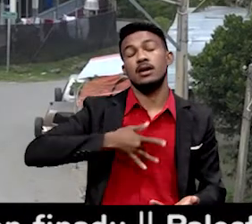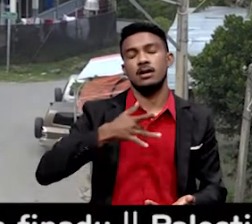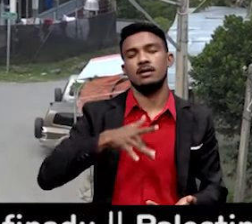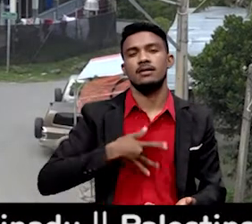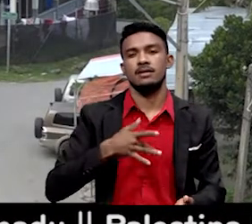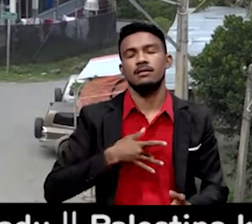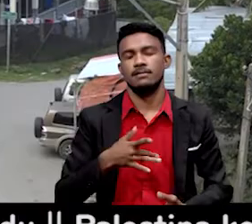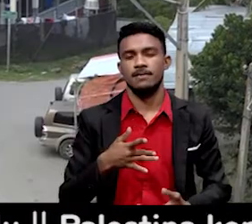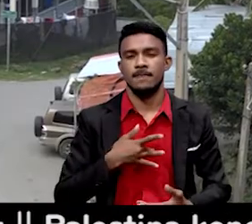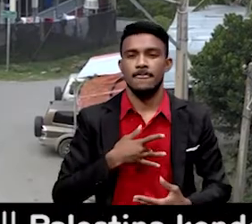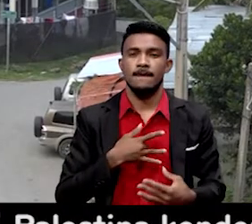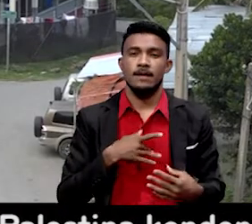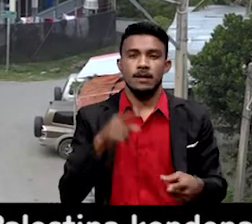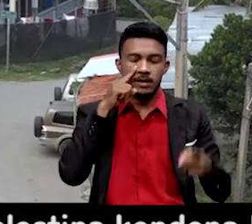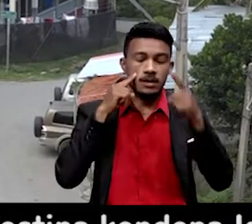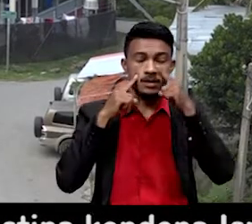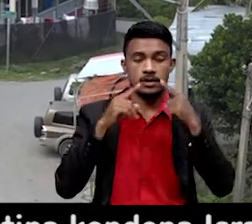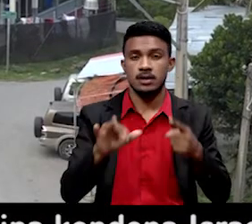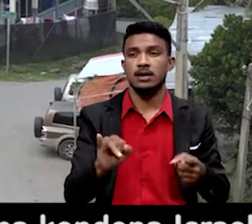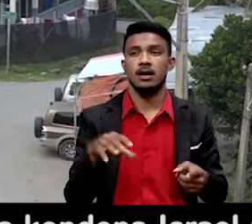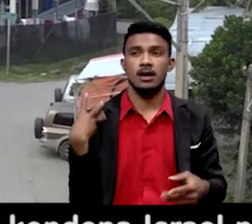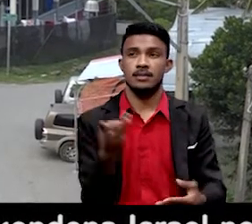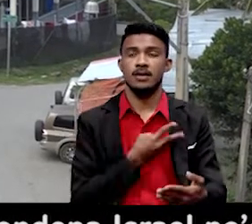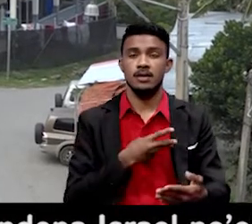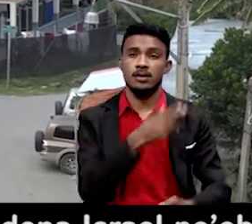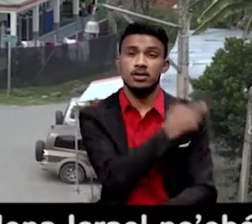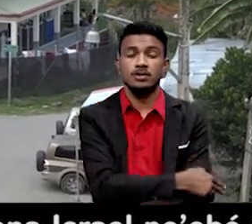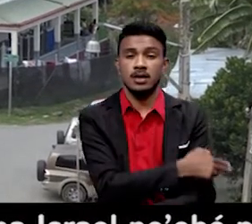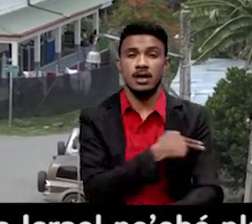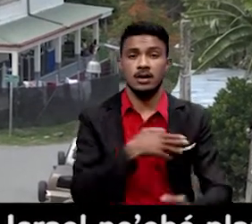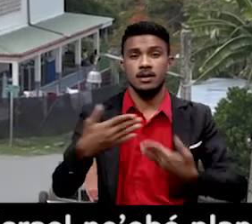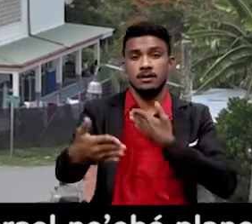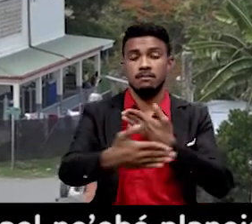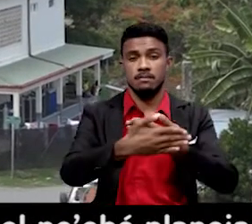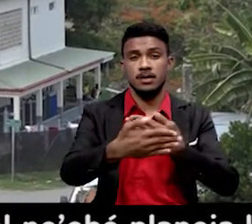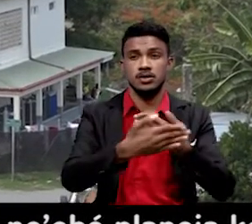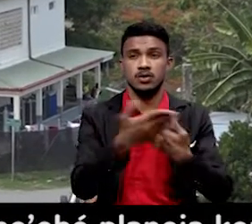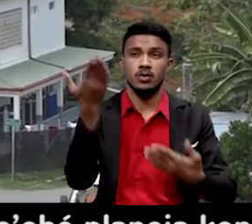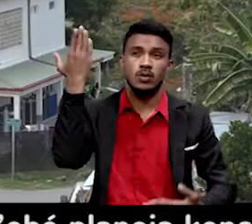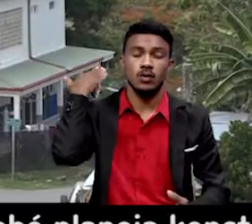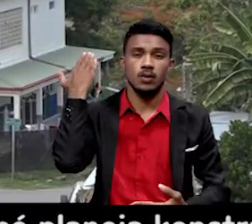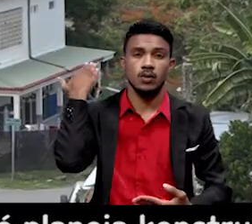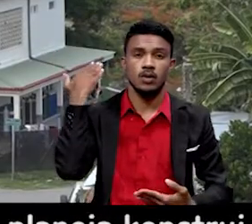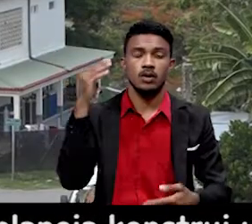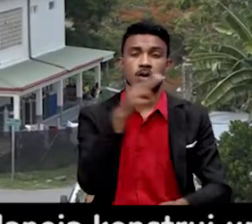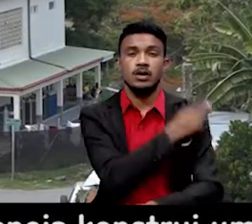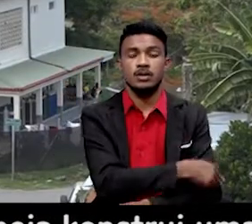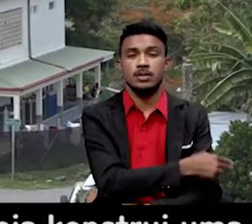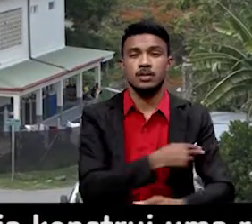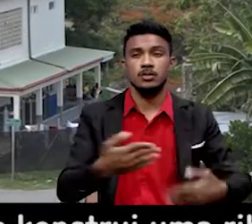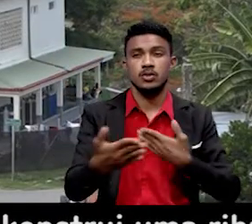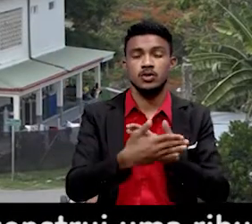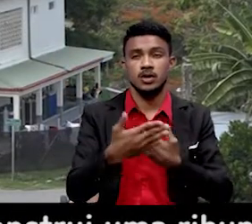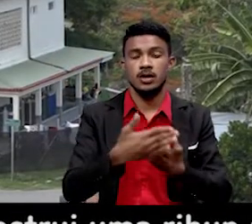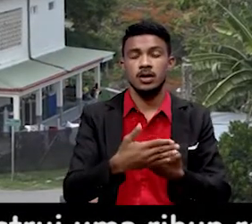na ton hau laboratorio amni laboratorio ni basic los laboratorio uluk laboratorio be iha hospital militar ni basic los mortuari